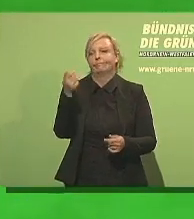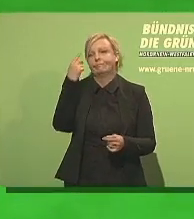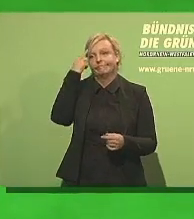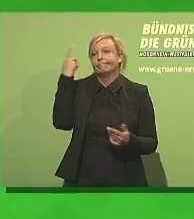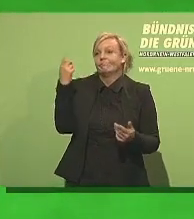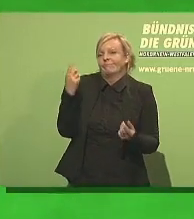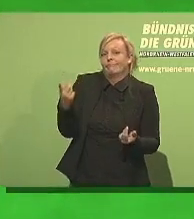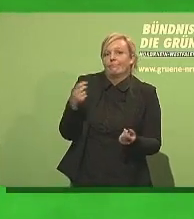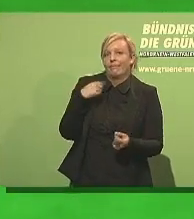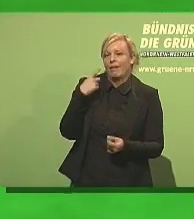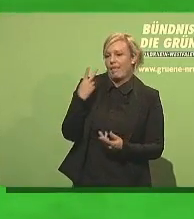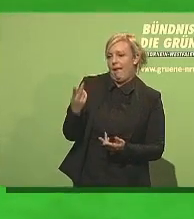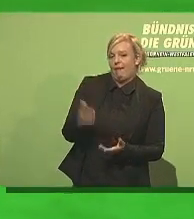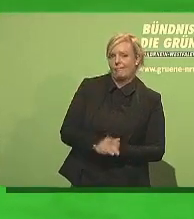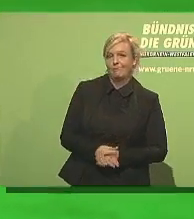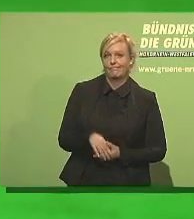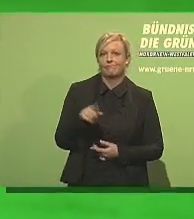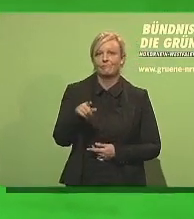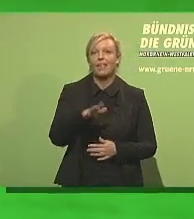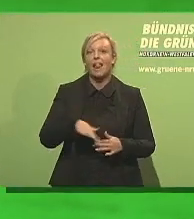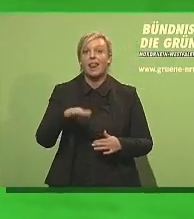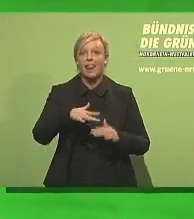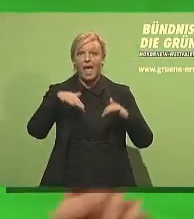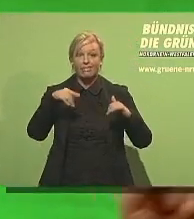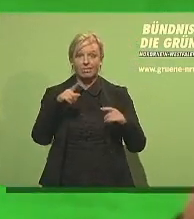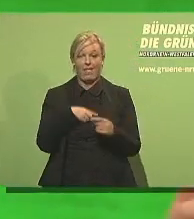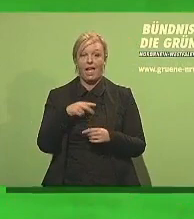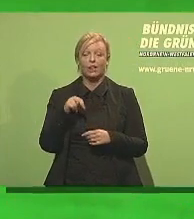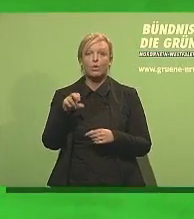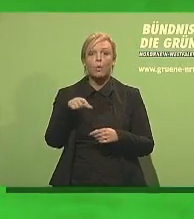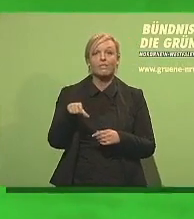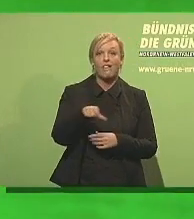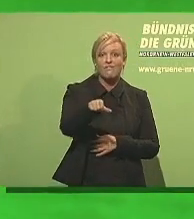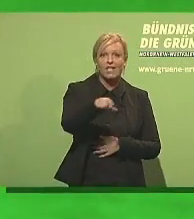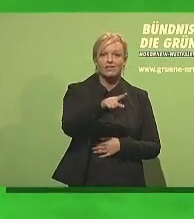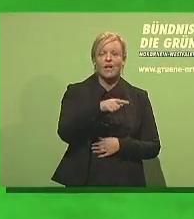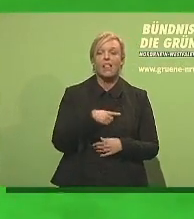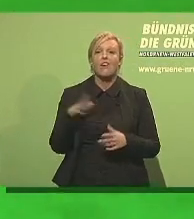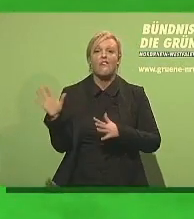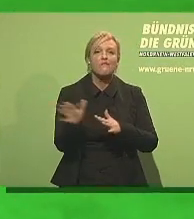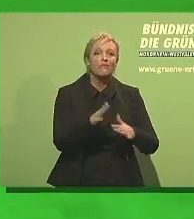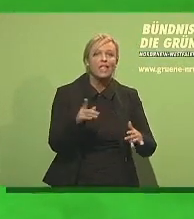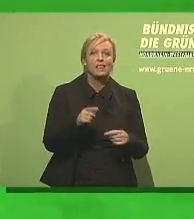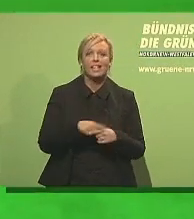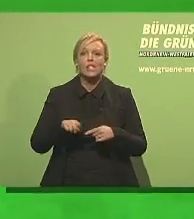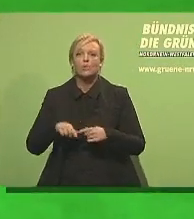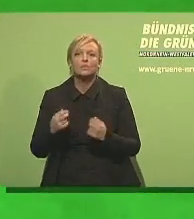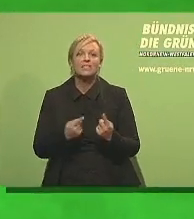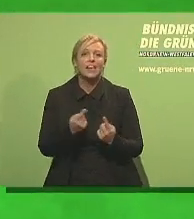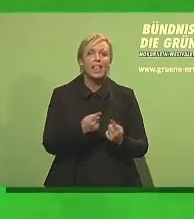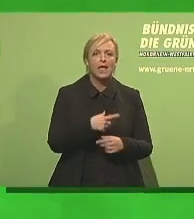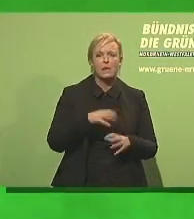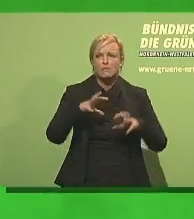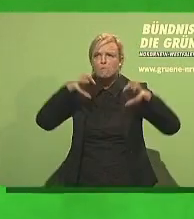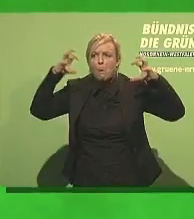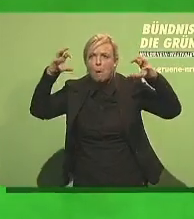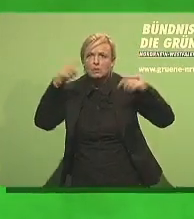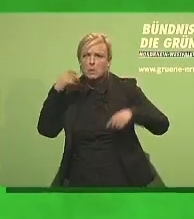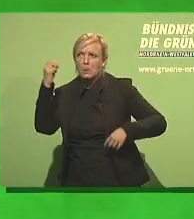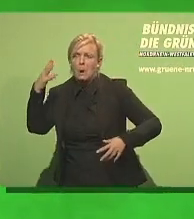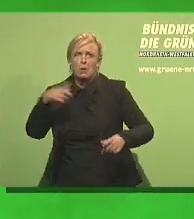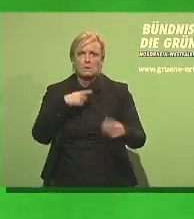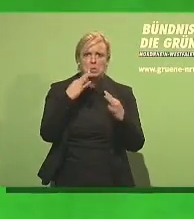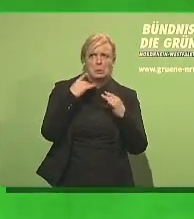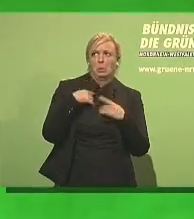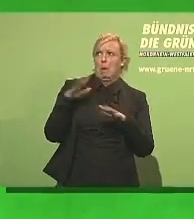erwartet, weil die haben uns im Landtag in Nordrhein-Westfalen immer was von Windindustriemonstern und solchen Dingen erzählt. Aber, liebe Freundinnen